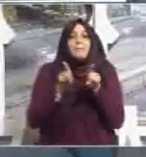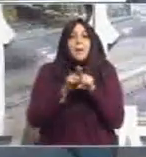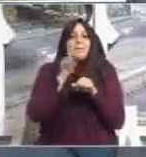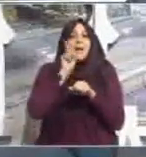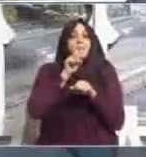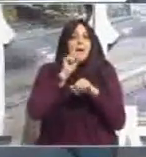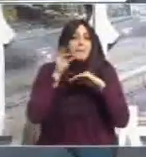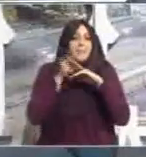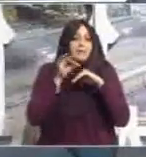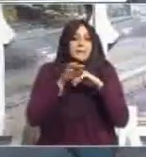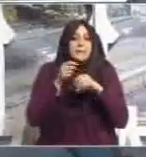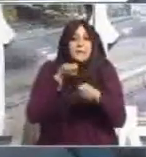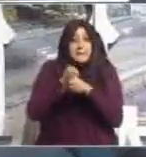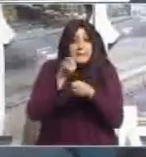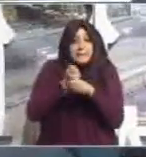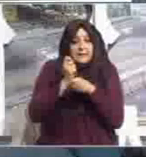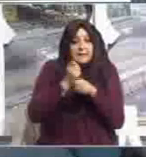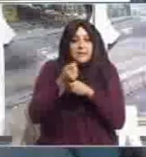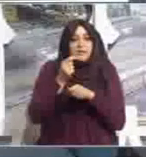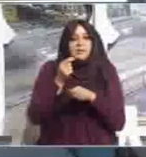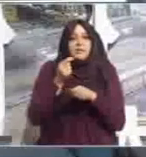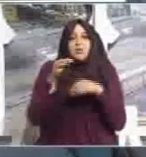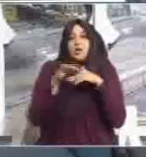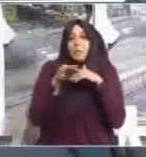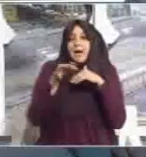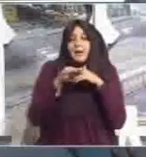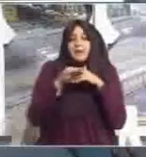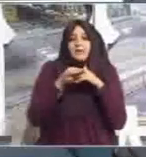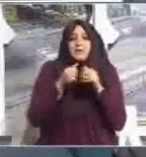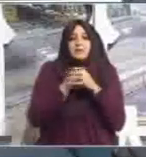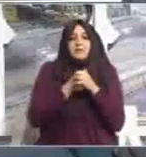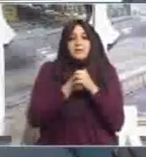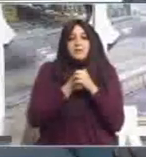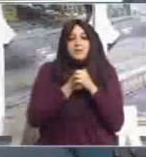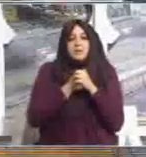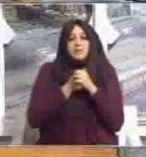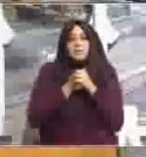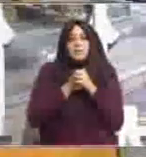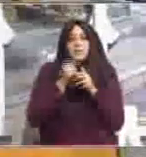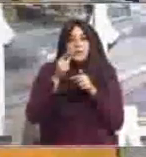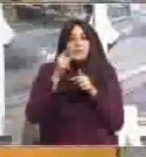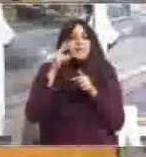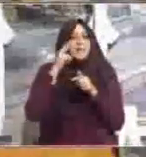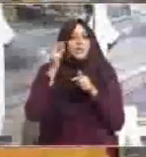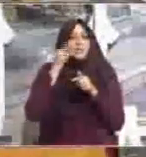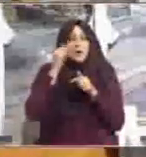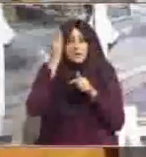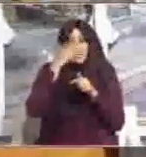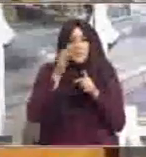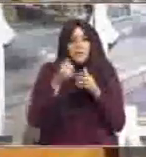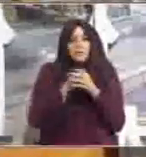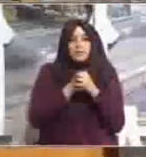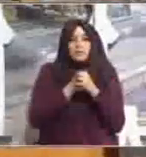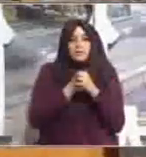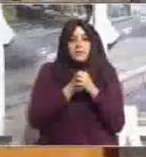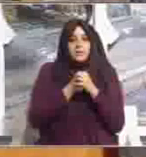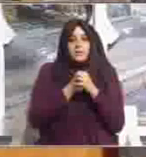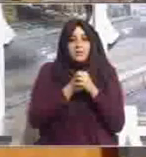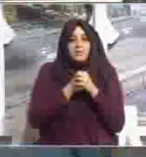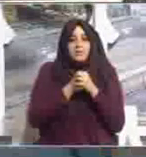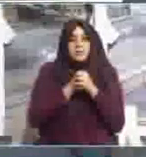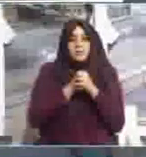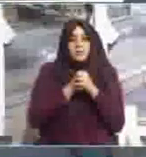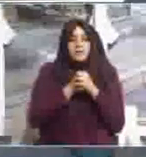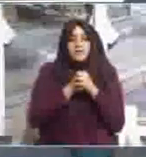بشكل كبير وهو قادر انه يذيها قادر يذيها النبي صلى الله عليه وسلم القصه معروفه يعني من ينجيك يا محمد من الان نعم